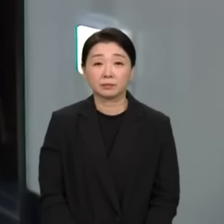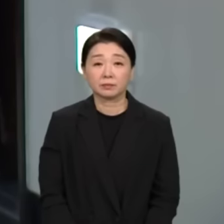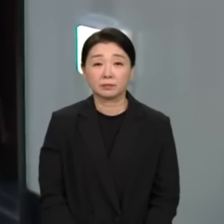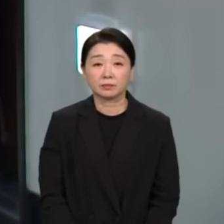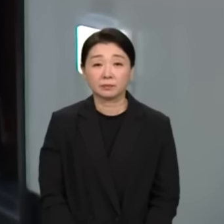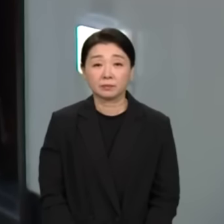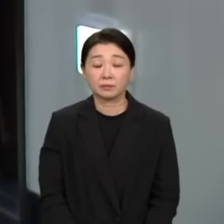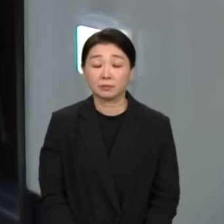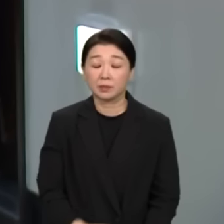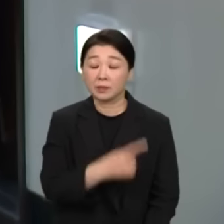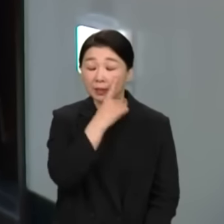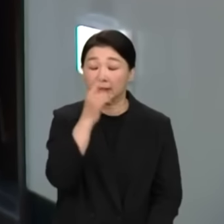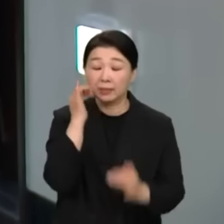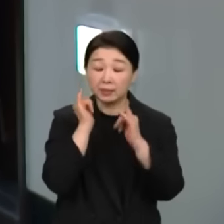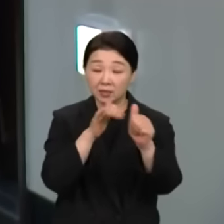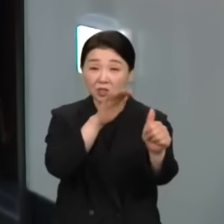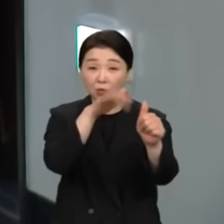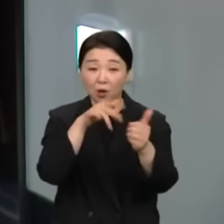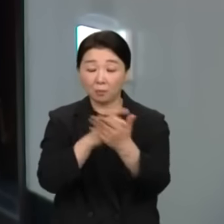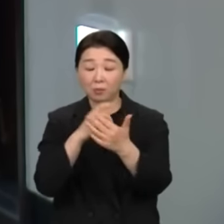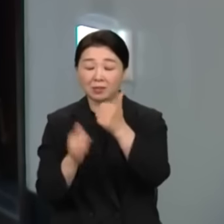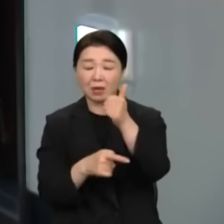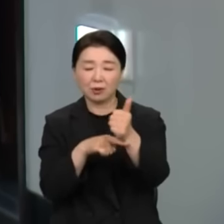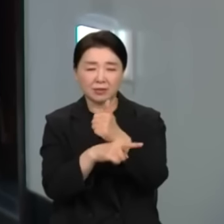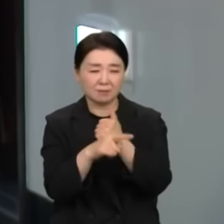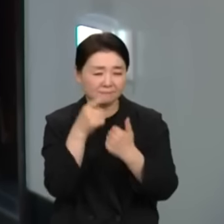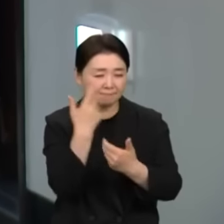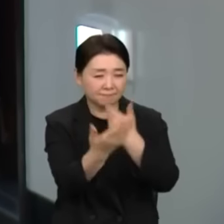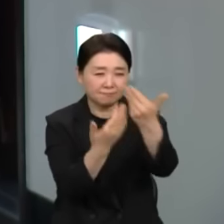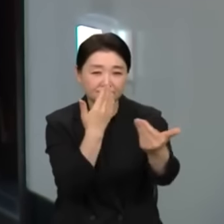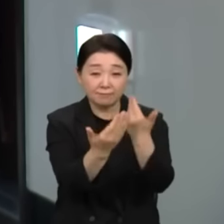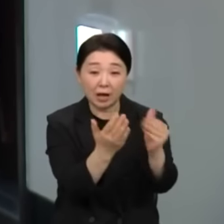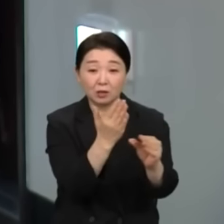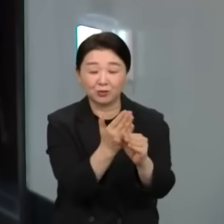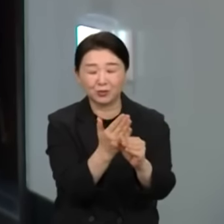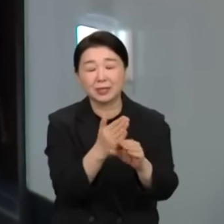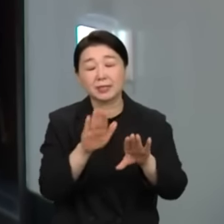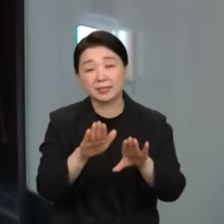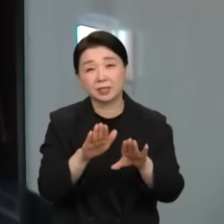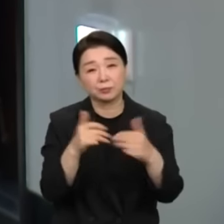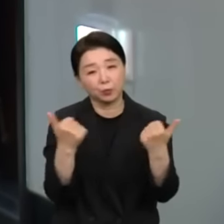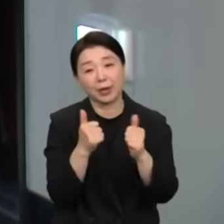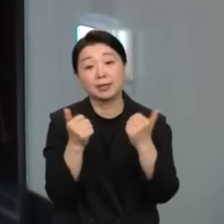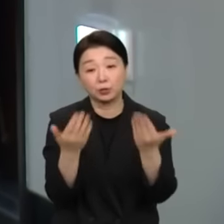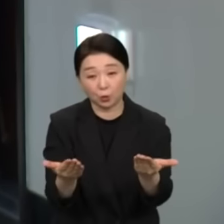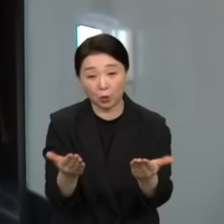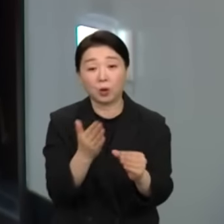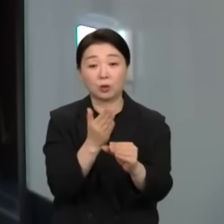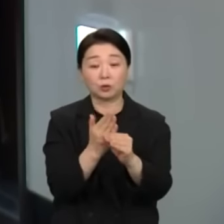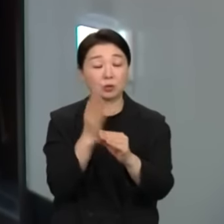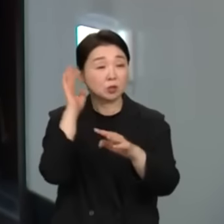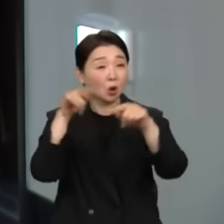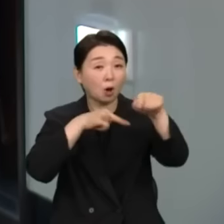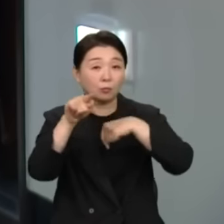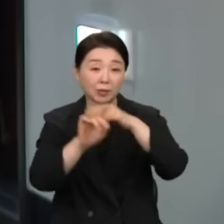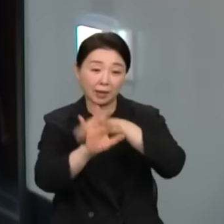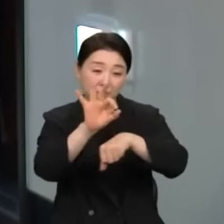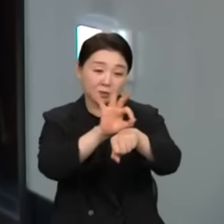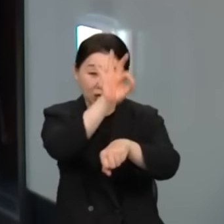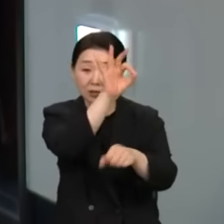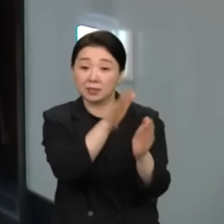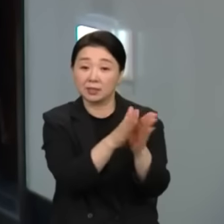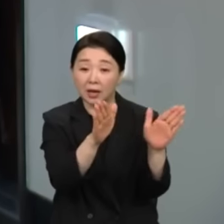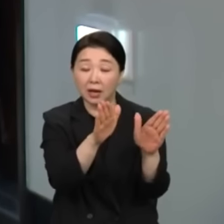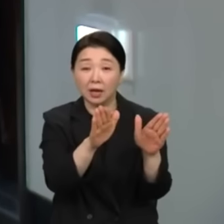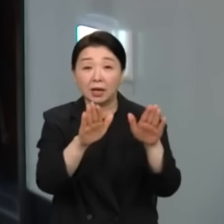네, 증인들에 대한 법사위원들의 질문 공세가 계속되다가 지금은 잠시 쉬는 시간입니다. 청문회가 오전 10시에